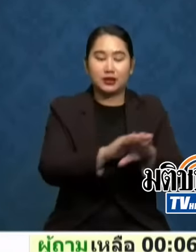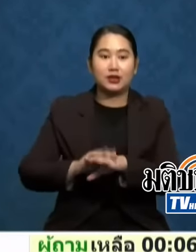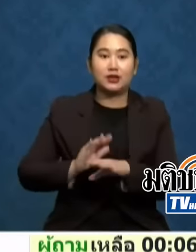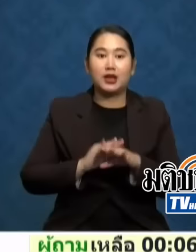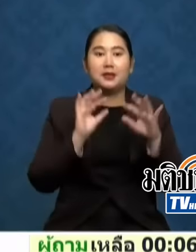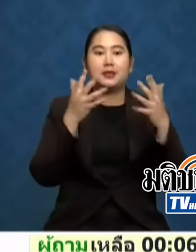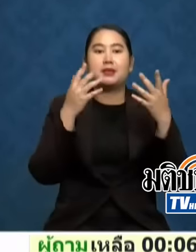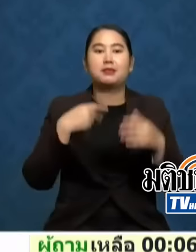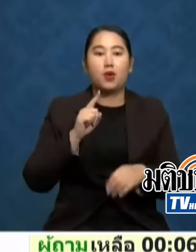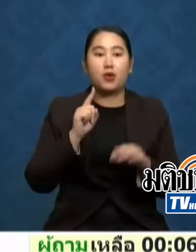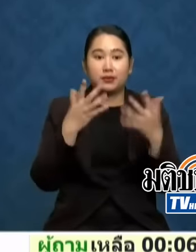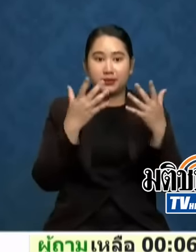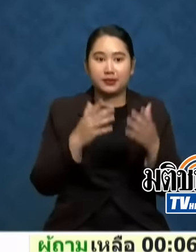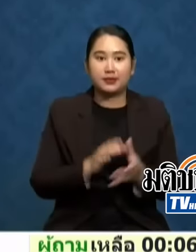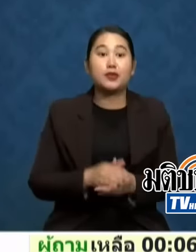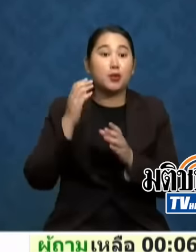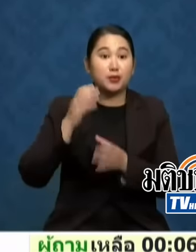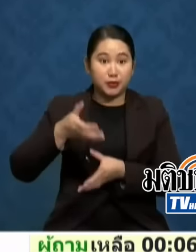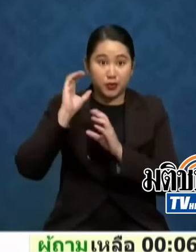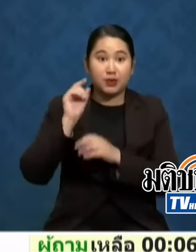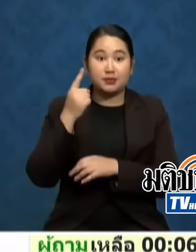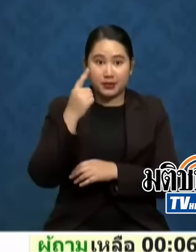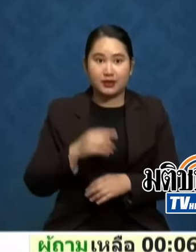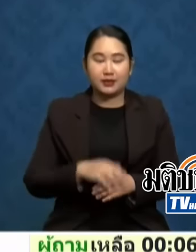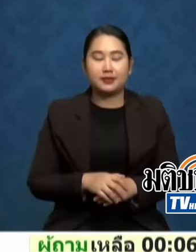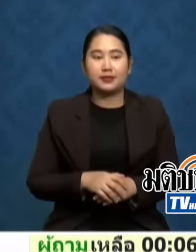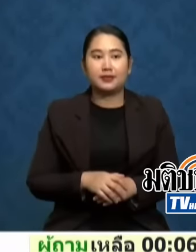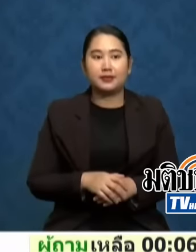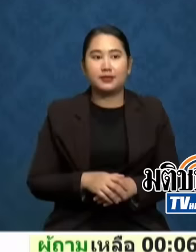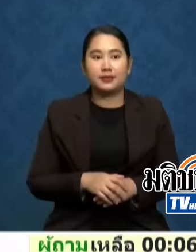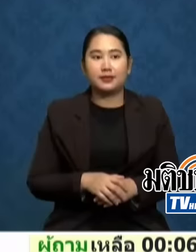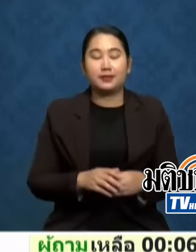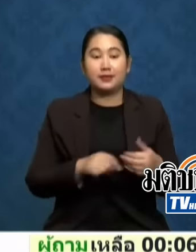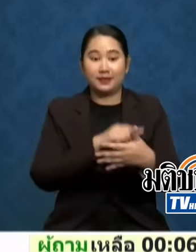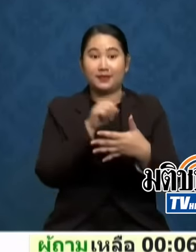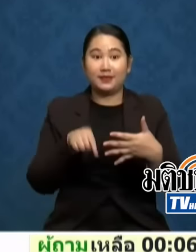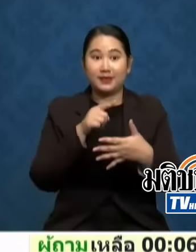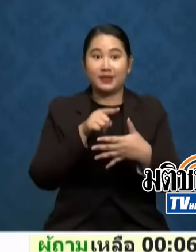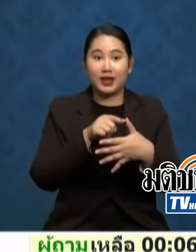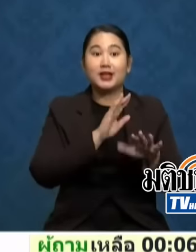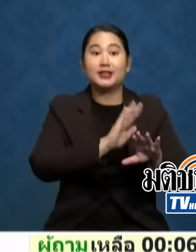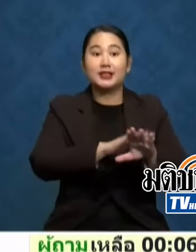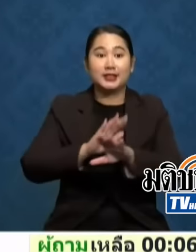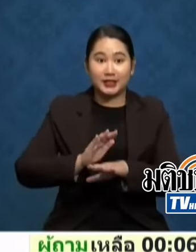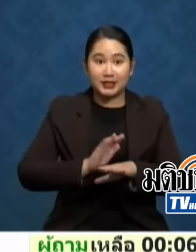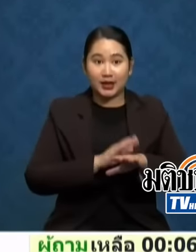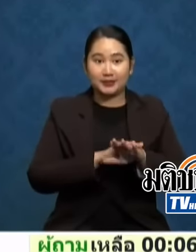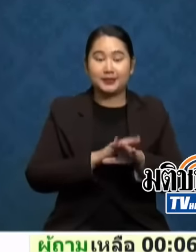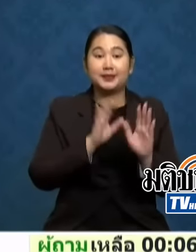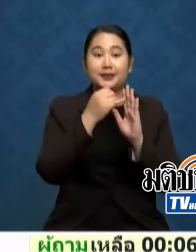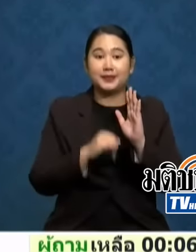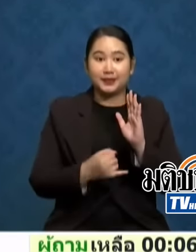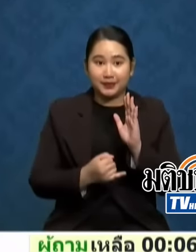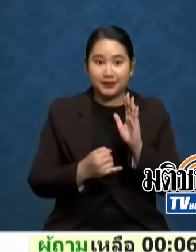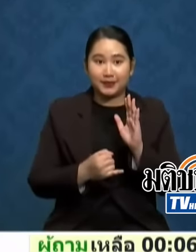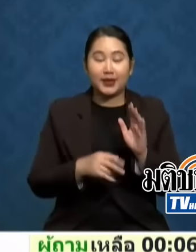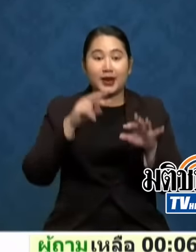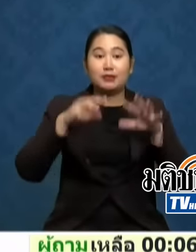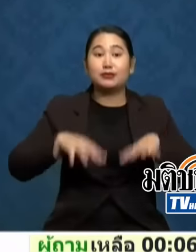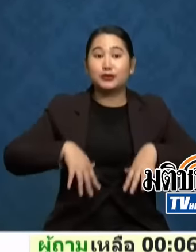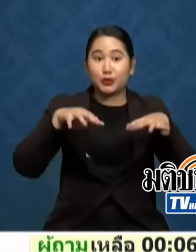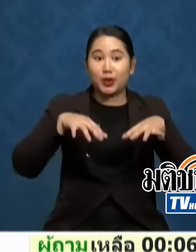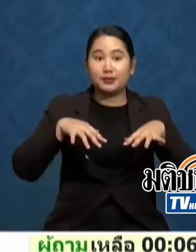ไม่ได้ผมขอทวนกับคำถามแรกนะครับจะมีอยู่5หัวข้อด้วยกันนั่นก็คือการเตือนภัยระดับพื้นที่ในการแจ้งเตือนน้ำป่